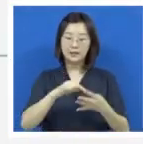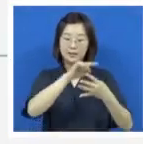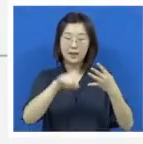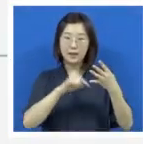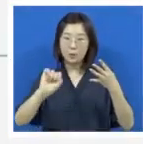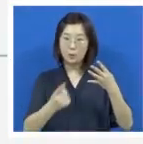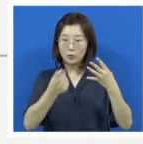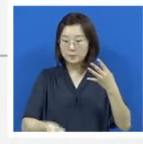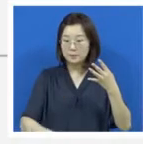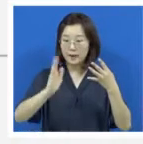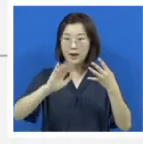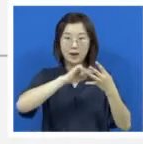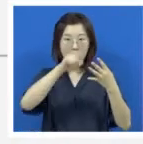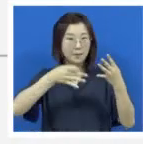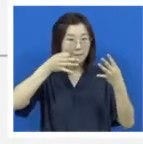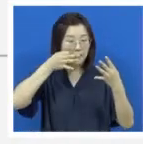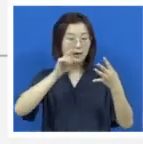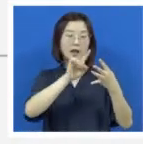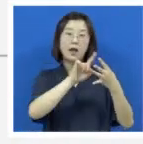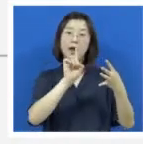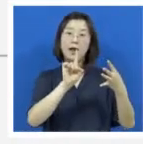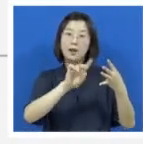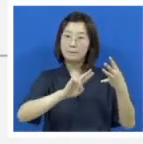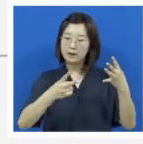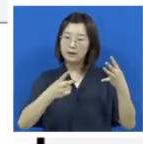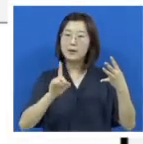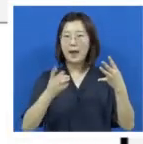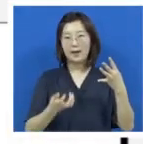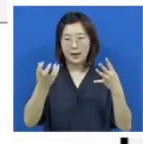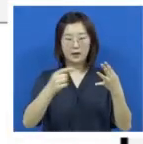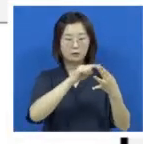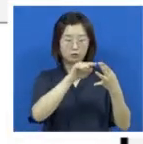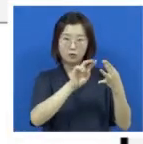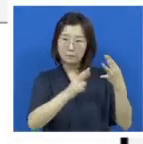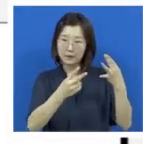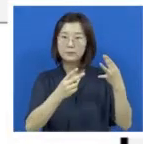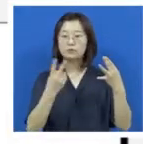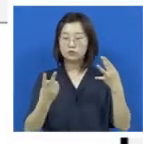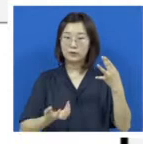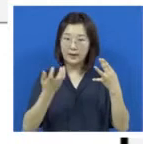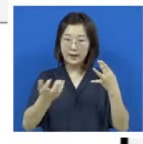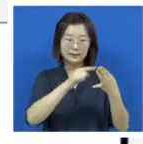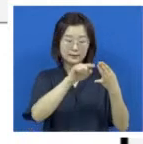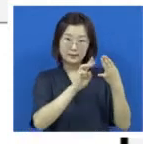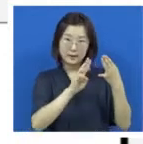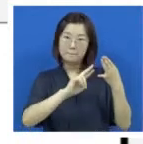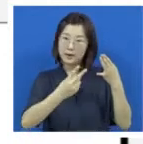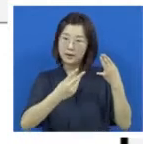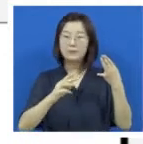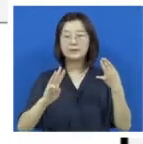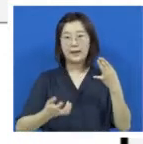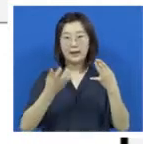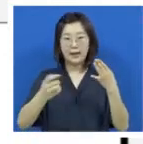입가를 동시에 던져 나오는 정리해 주 중앙 까 이 개는 2칸 걸음 3칸